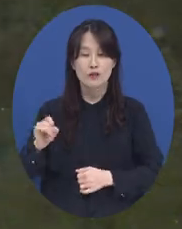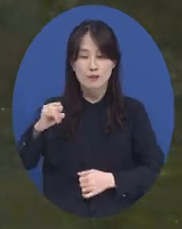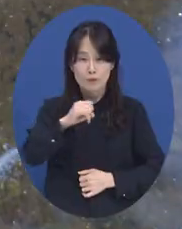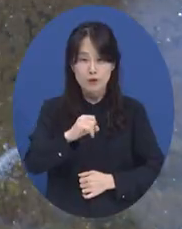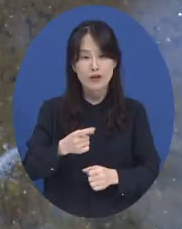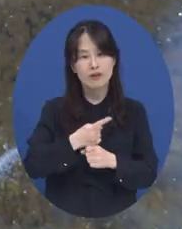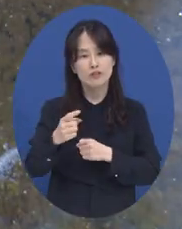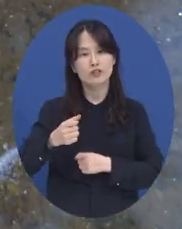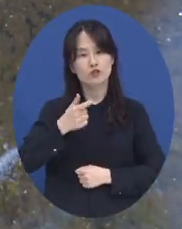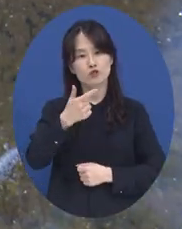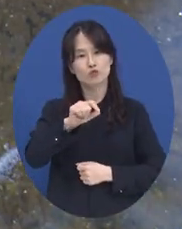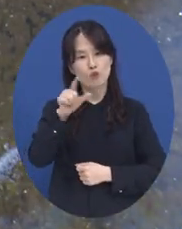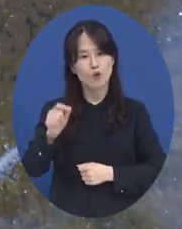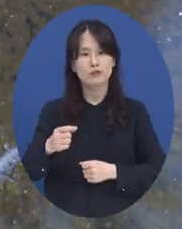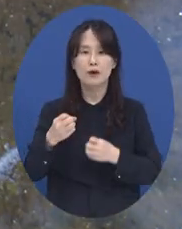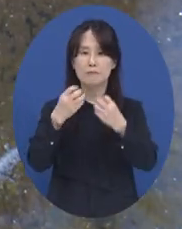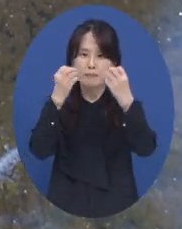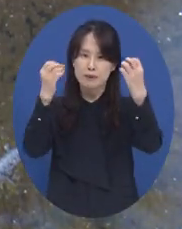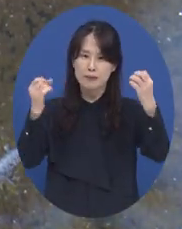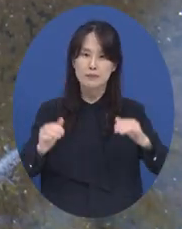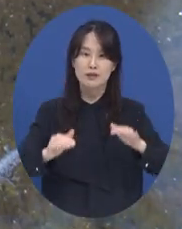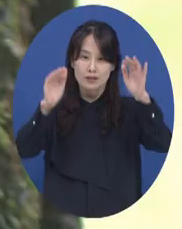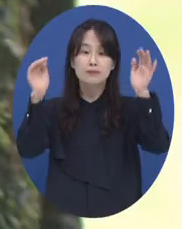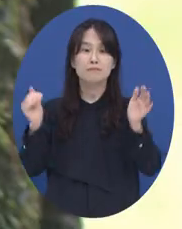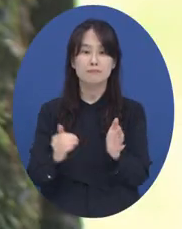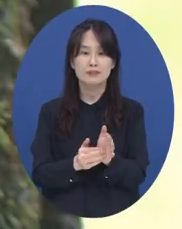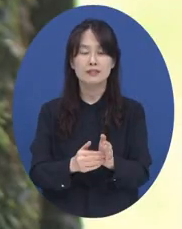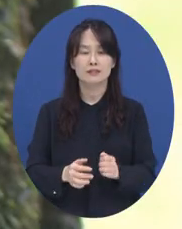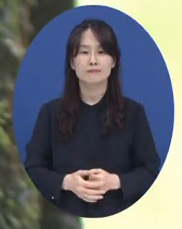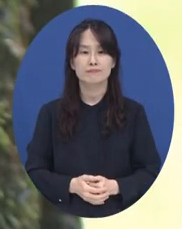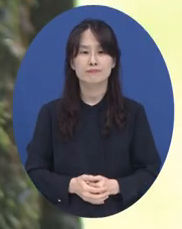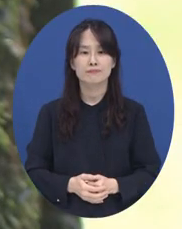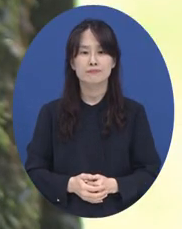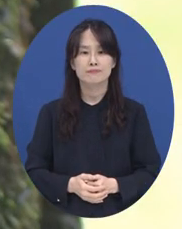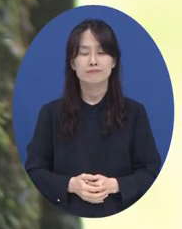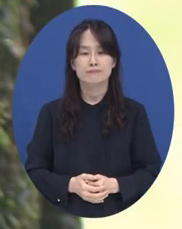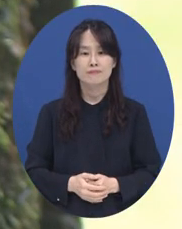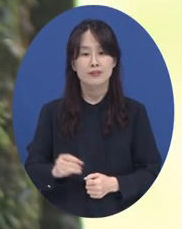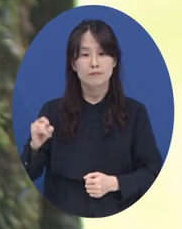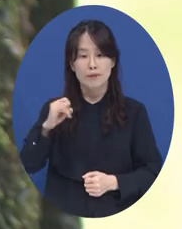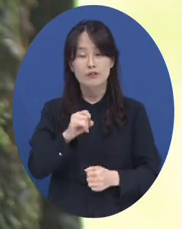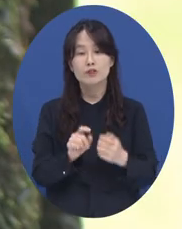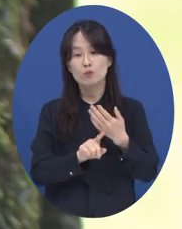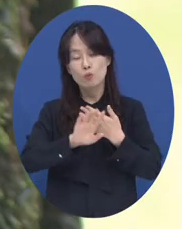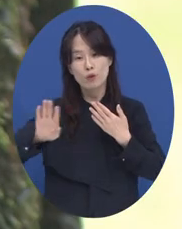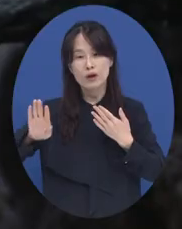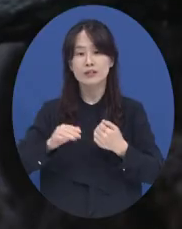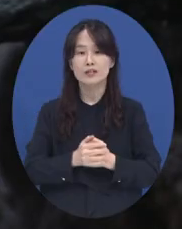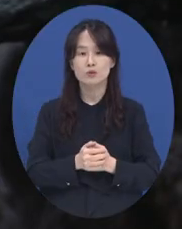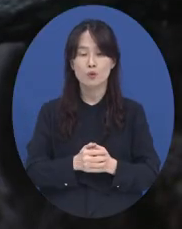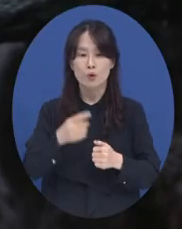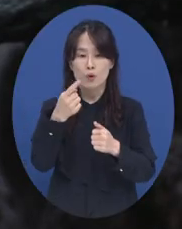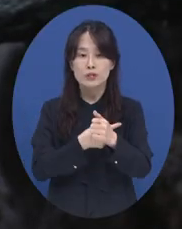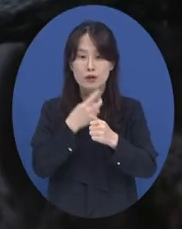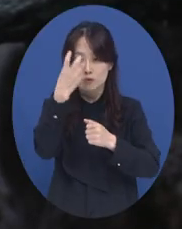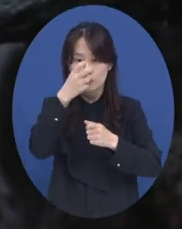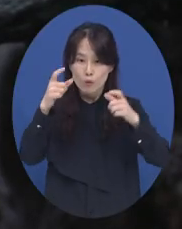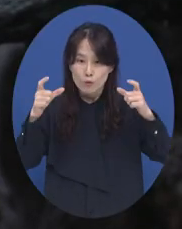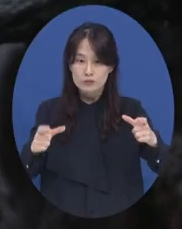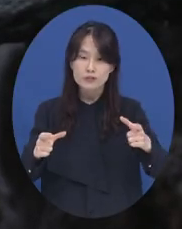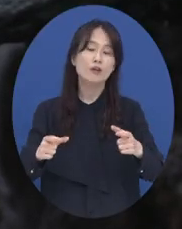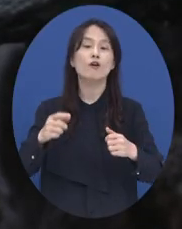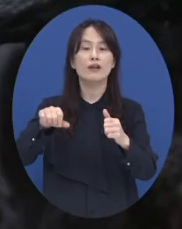내년 6월쯤 빛을 나는 성충이 됩니다 경기도는 반딧불이 이외에도 광릉숲 생물권보전지역 의